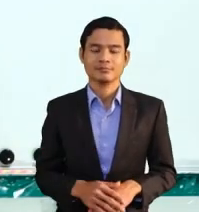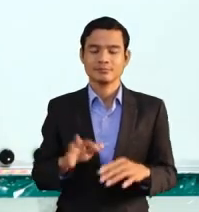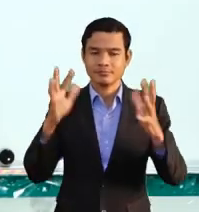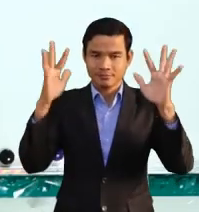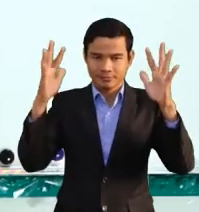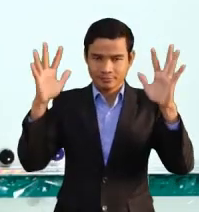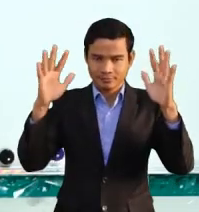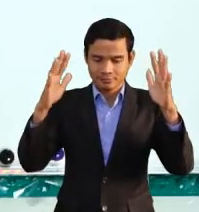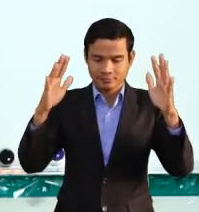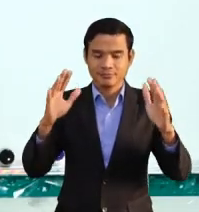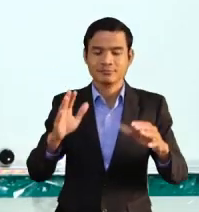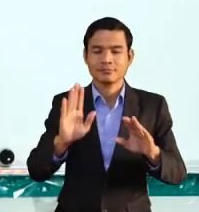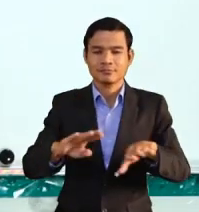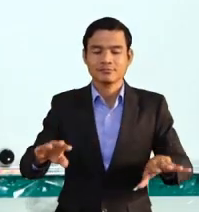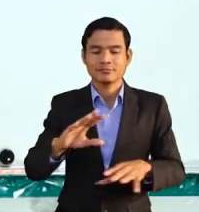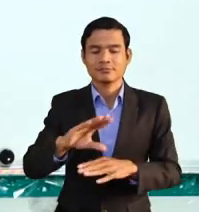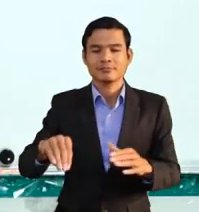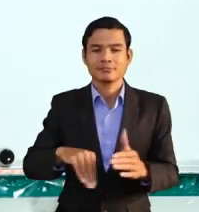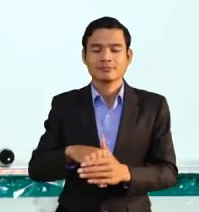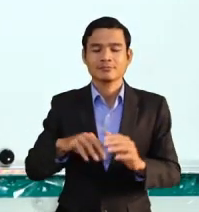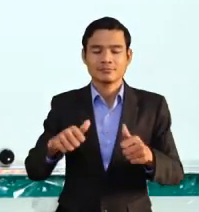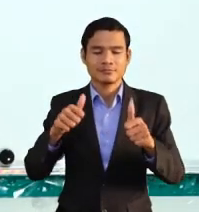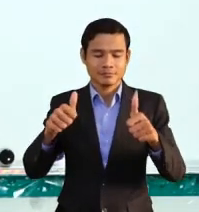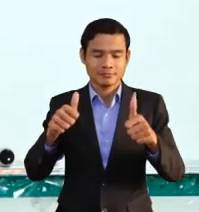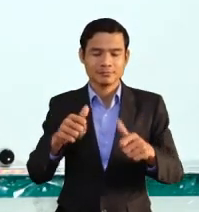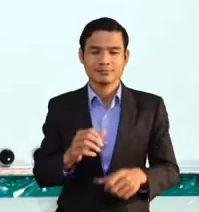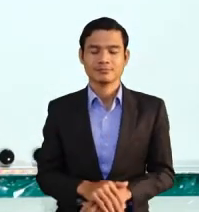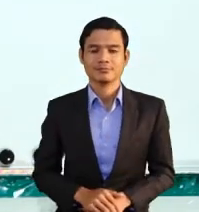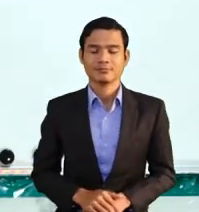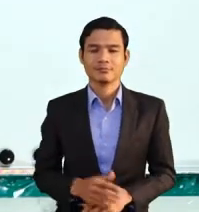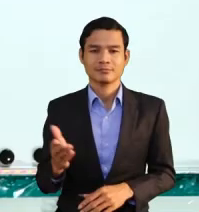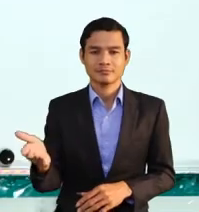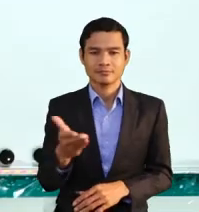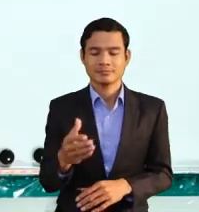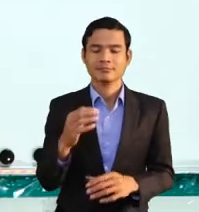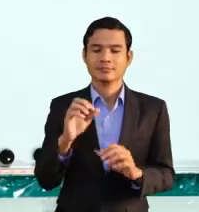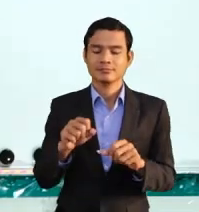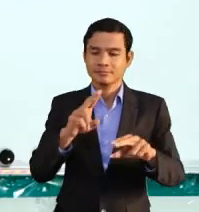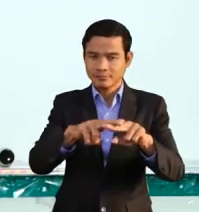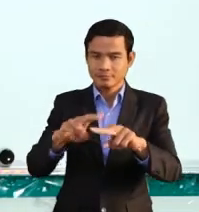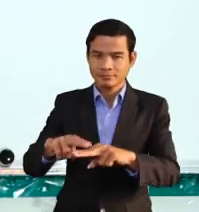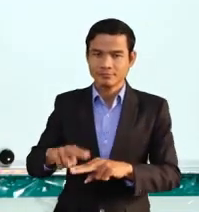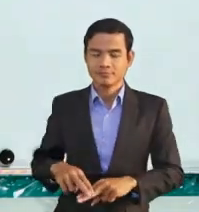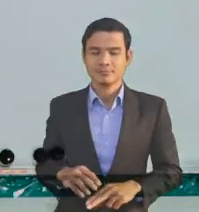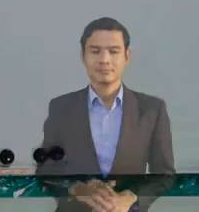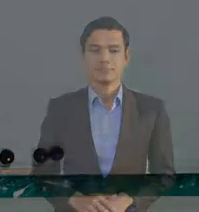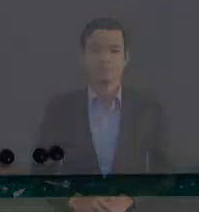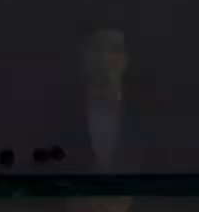ông bà sao tổ con thử bàn là ổn nè nè con á chà tao không cúi chỗ